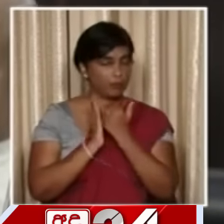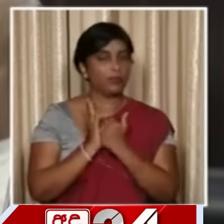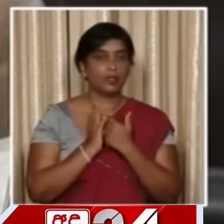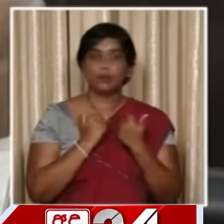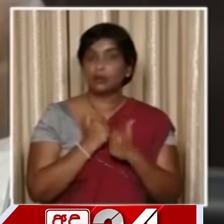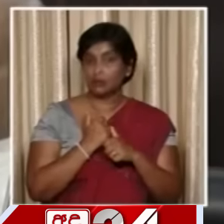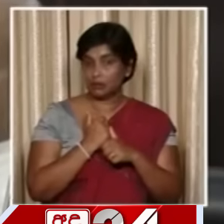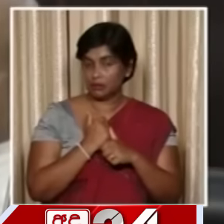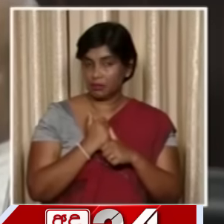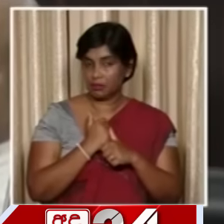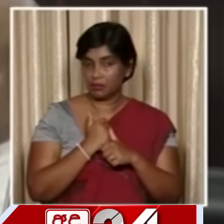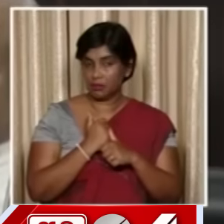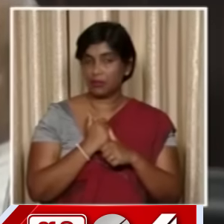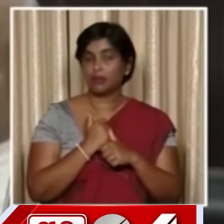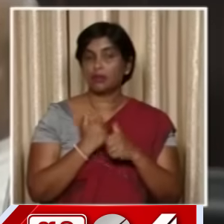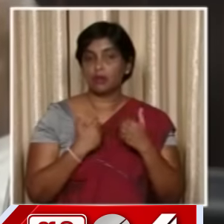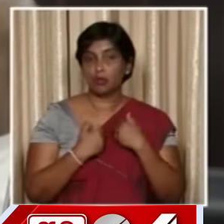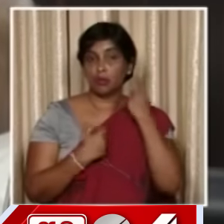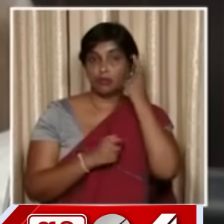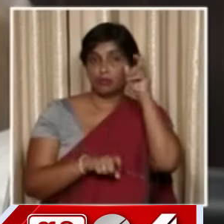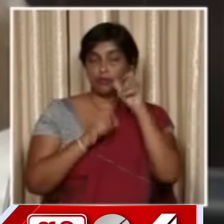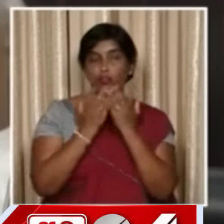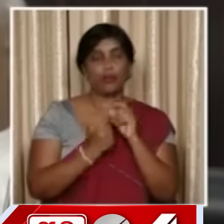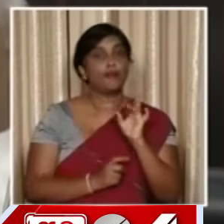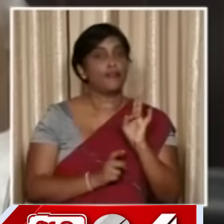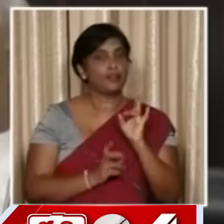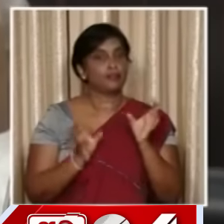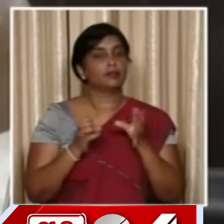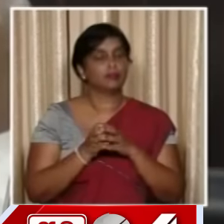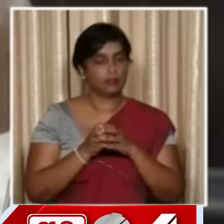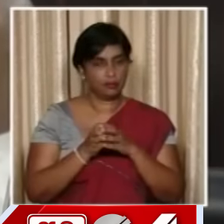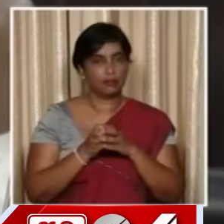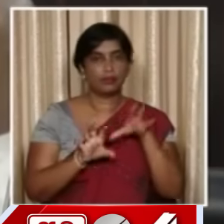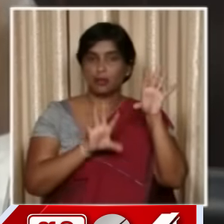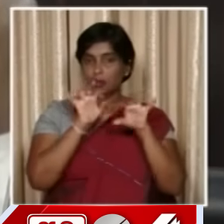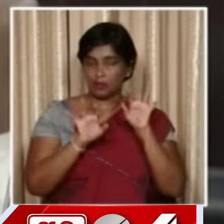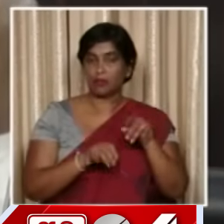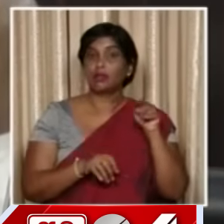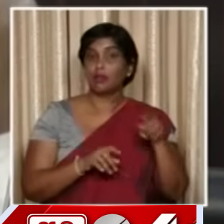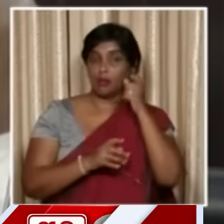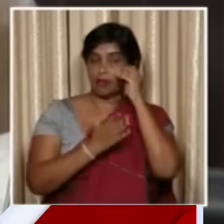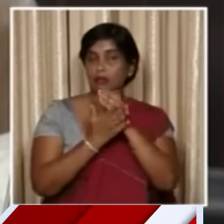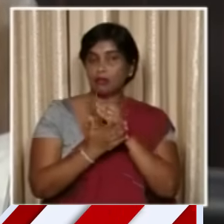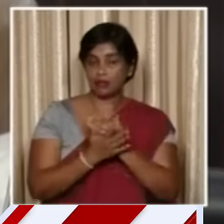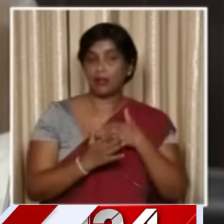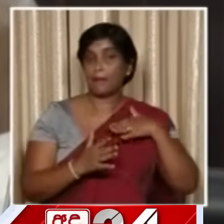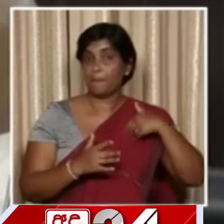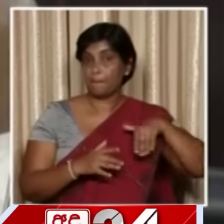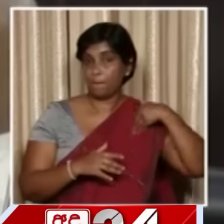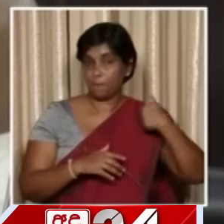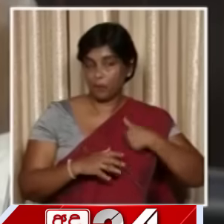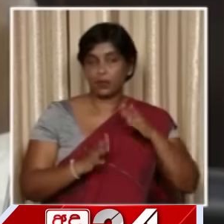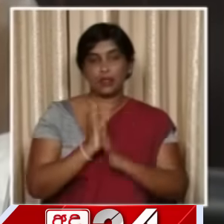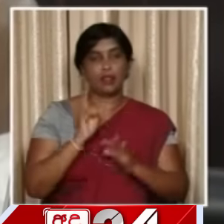සකස් කිරීම සඳහා අප විද්වතුන් 25 දෙනෙකුගේ කණ්ඩායමක් පත් කළා. එම යෝජනා මගේ ප්‍රධානත්වයෙන් යුතු